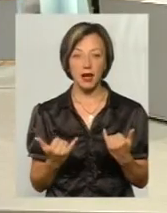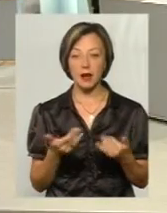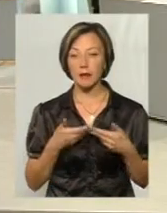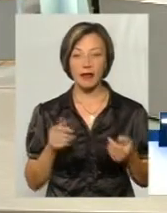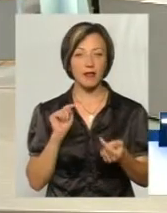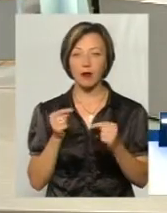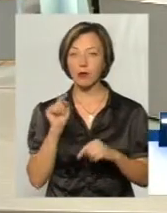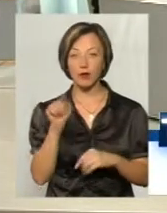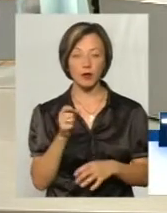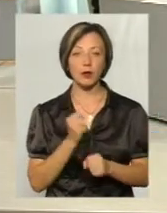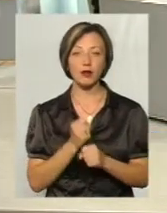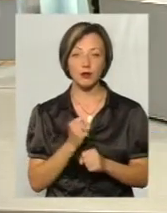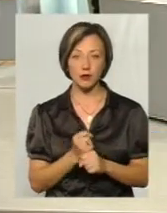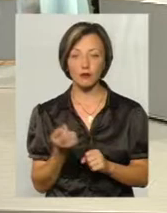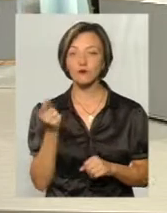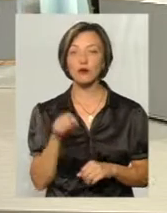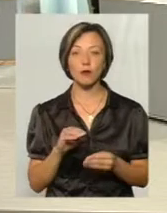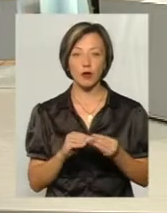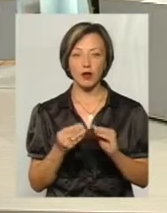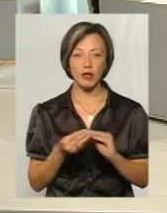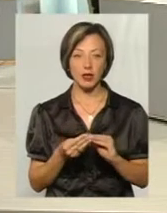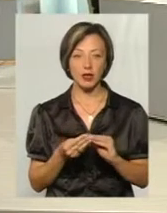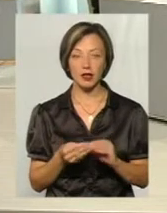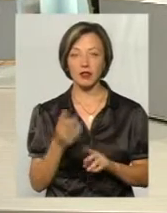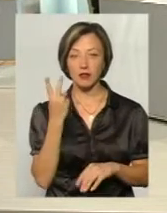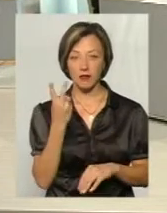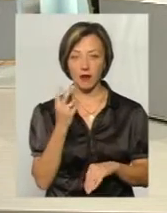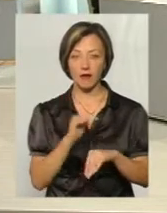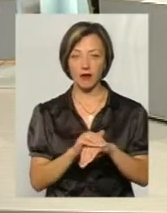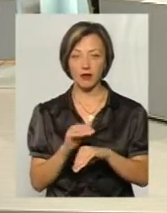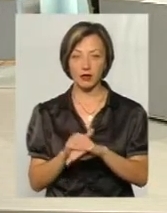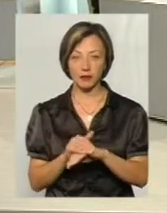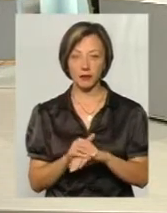того, щоб вони працювали. То в чому ж проблема? Я вам наведу два факти. Давайте.